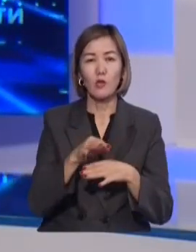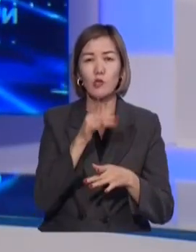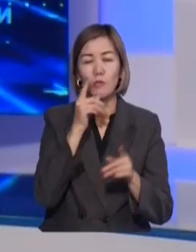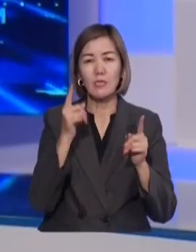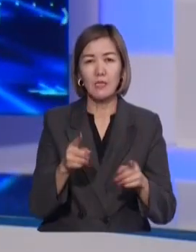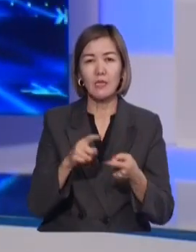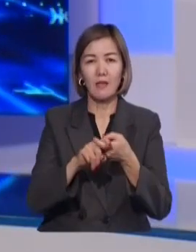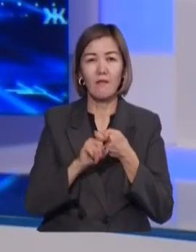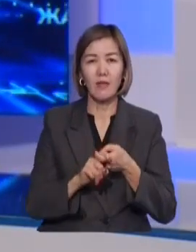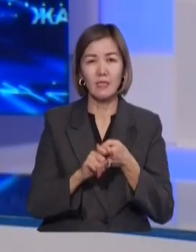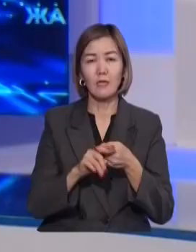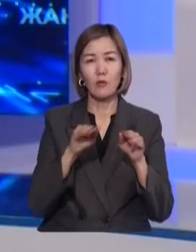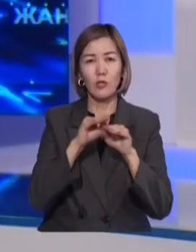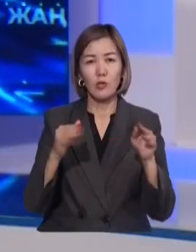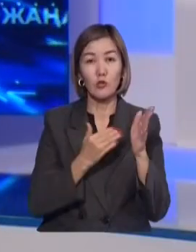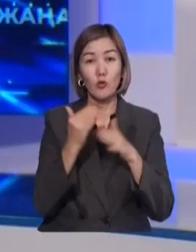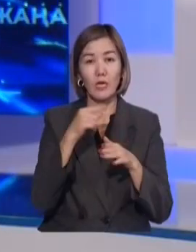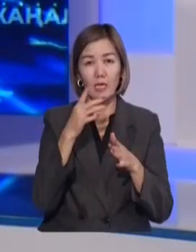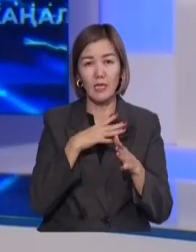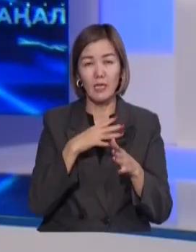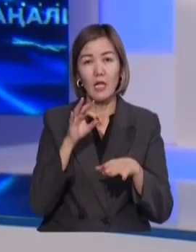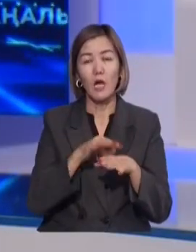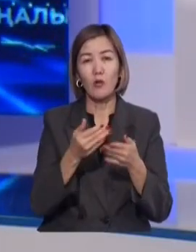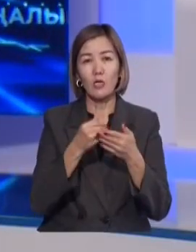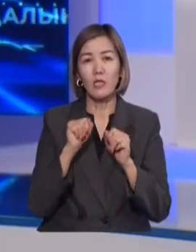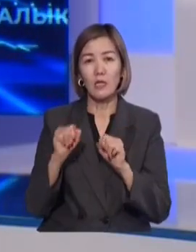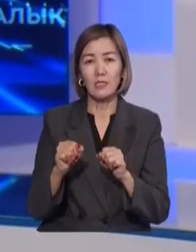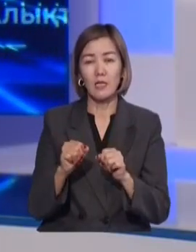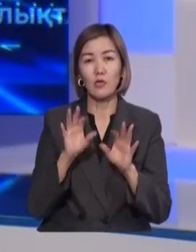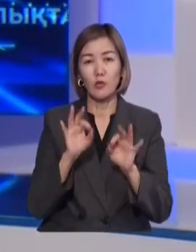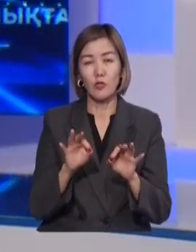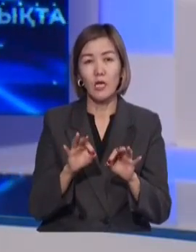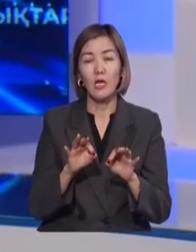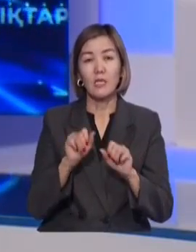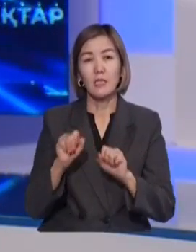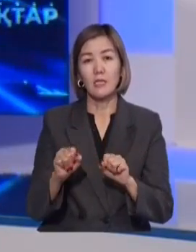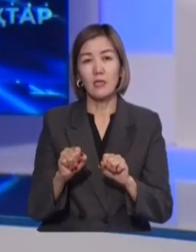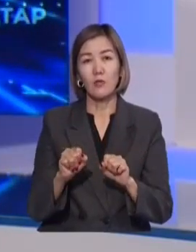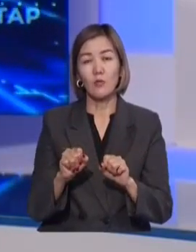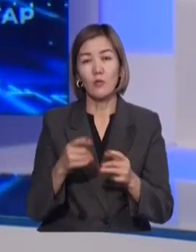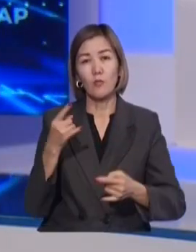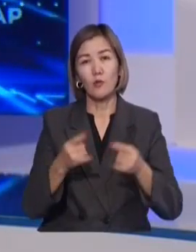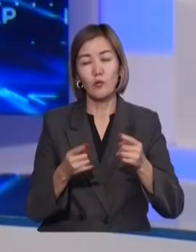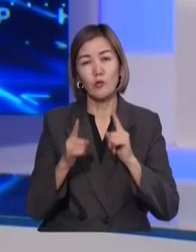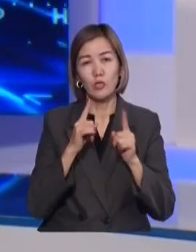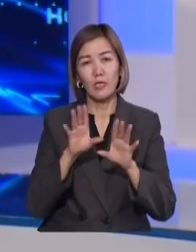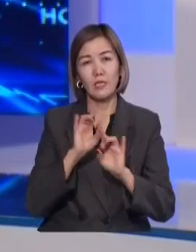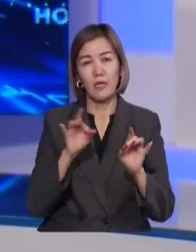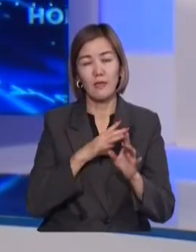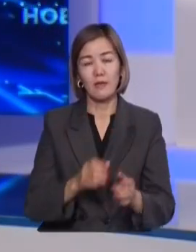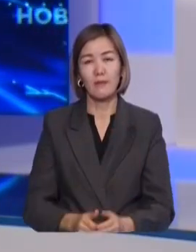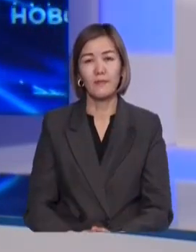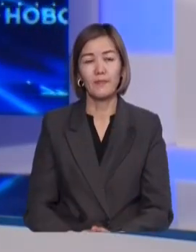мезгілінде инфекцияны жұқтыру көрсеткіші жоғары екенін айтады. Аурудың алдын алған абзал сақтандыру жолдары баспасөз мәслихатында кеңінен